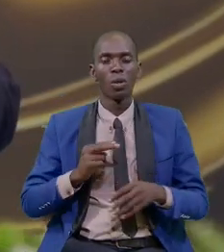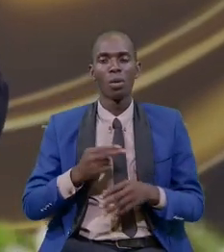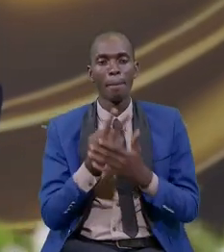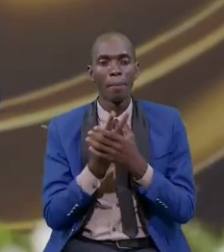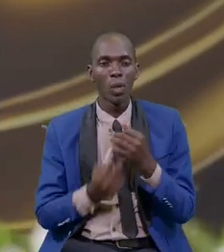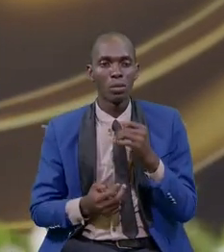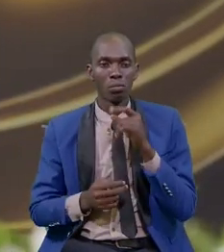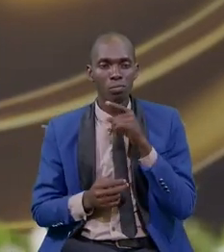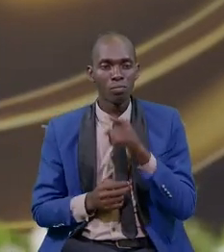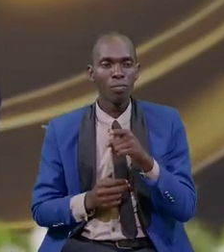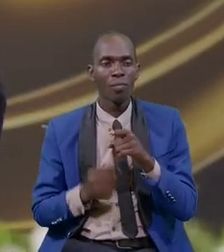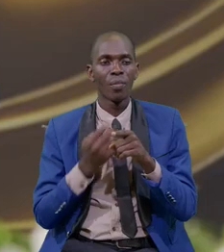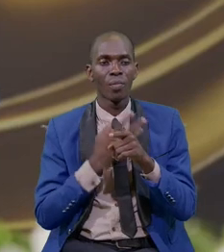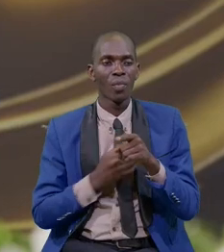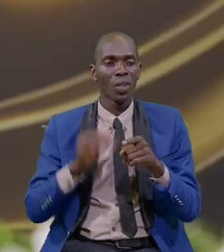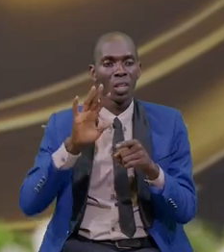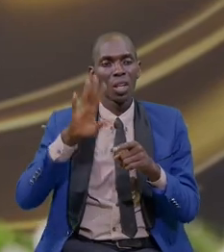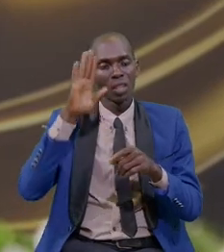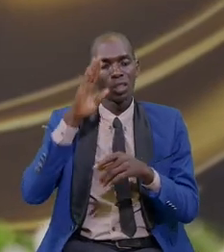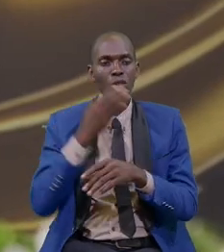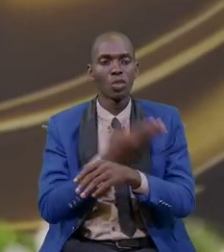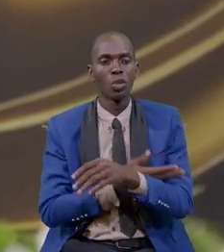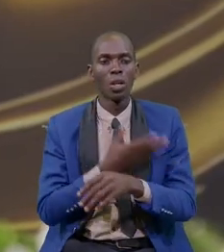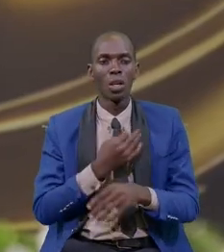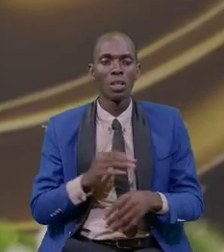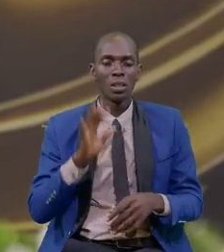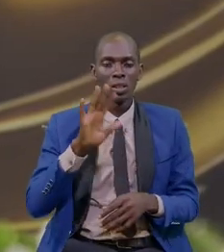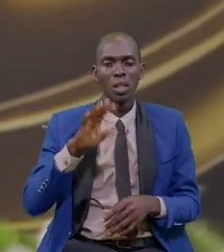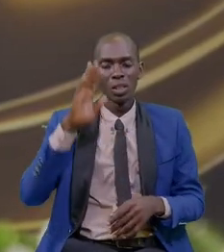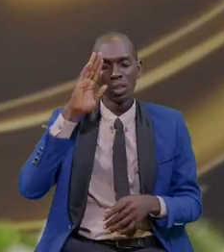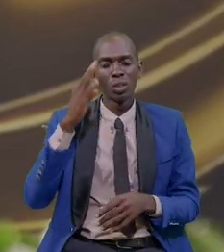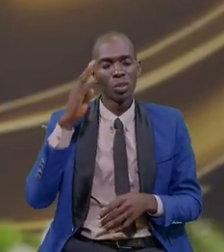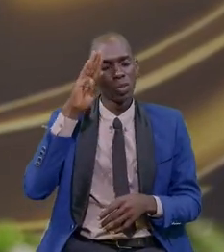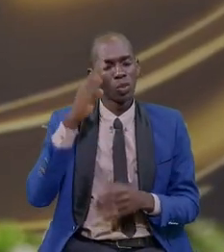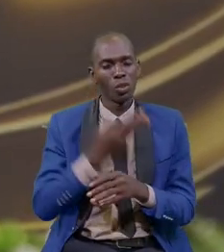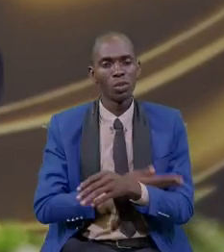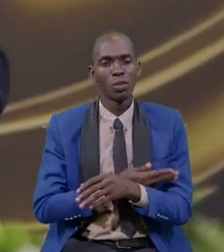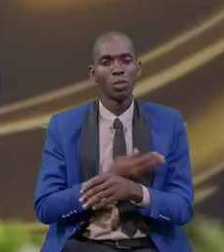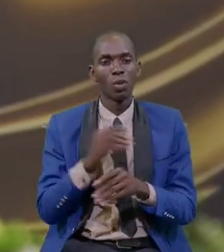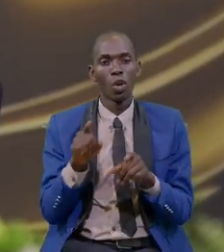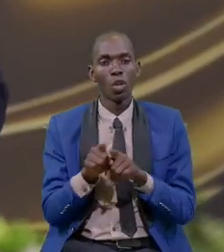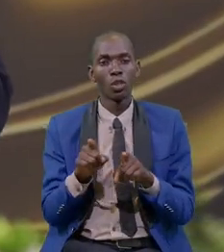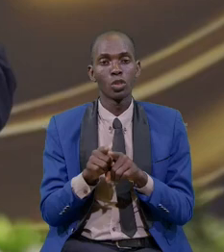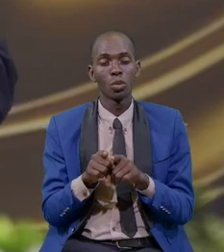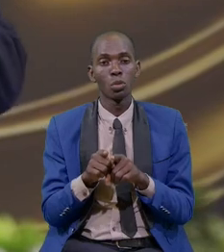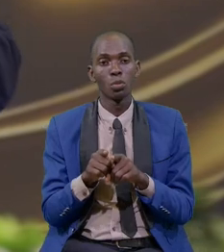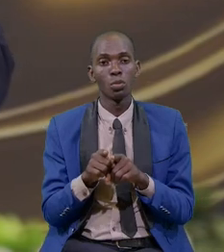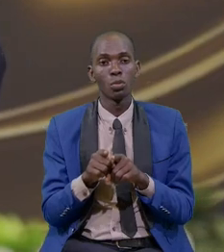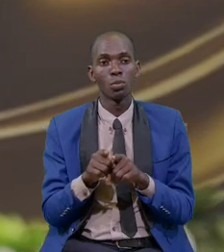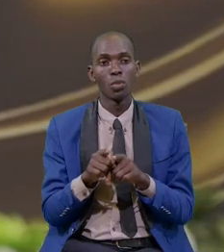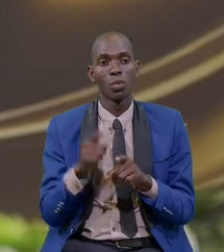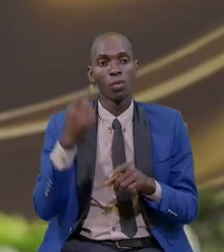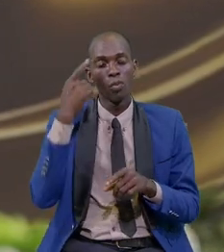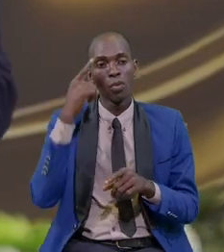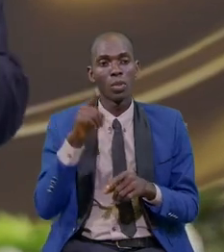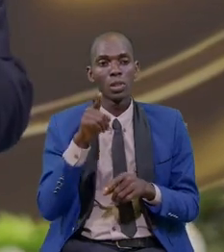Domine sur nous, et toi, et ton fils, et le fils de ton fils, car tu